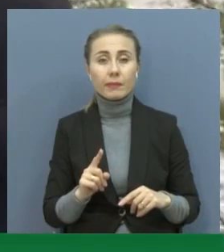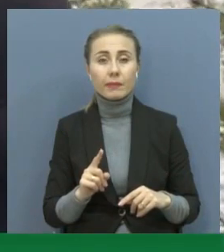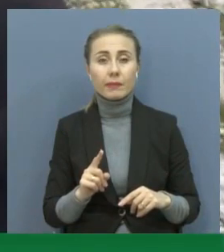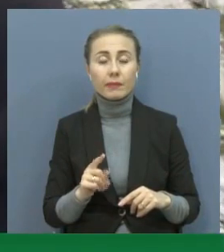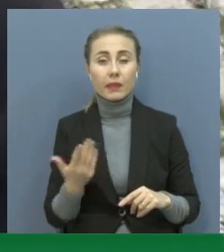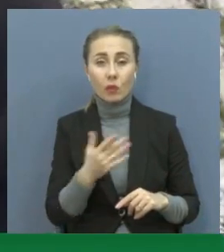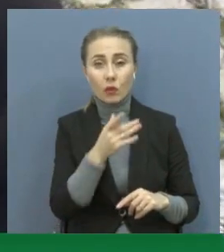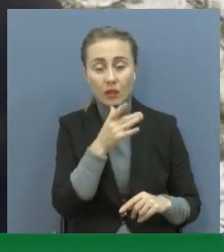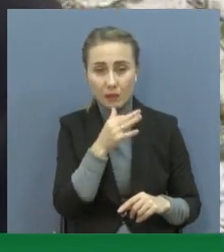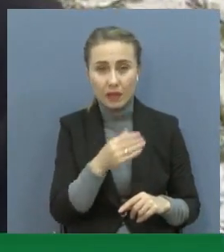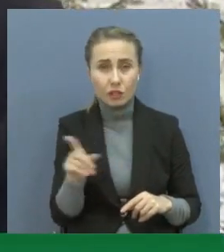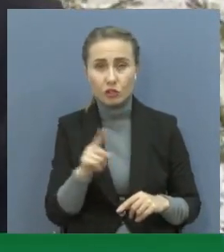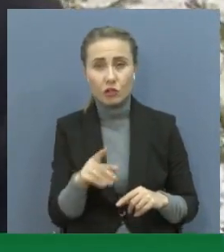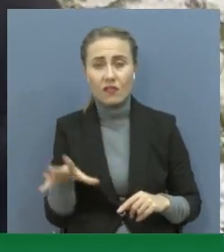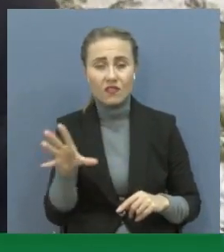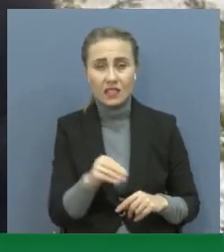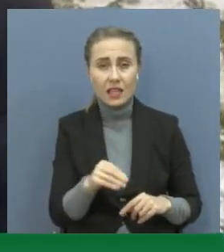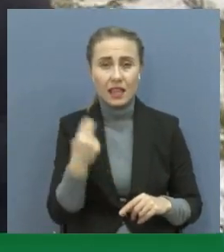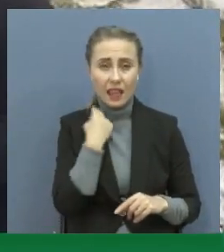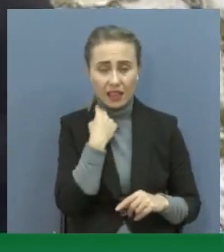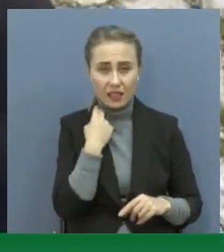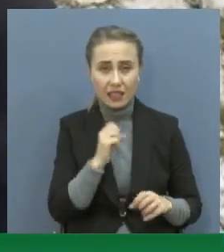в какой-то момент, чтобы раскидаться со всеми моими долгами